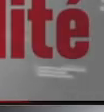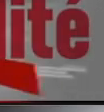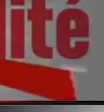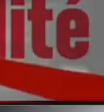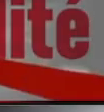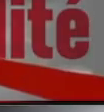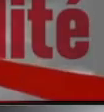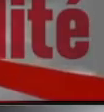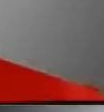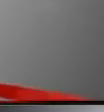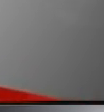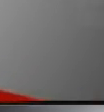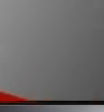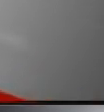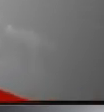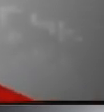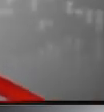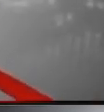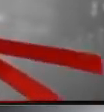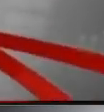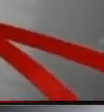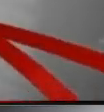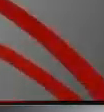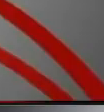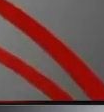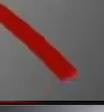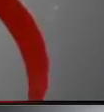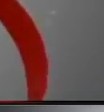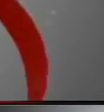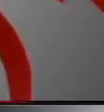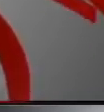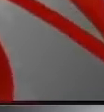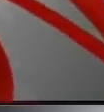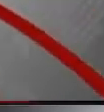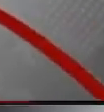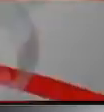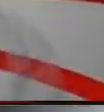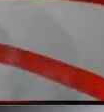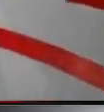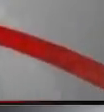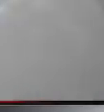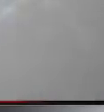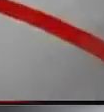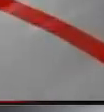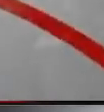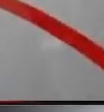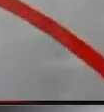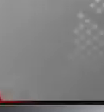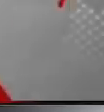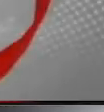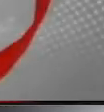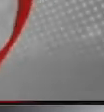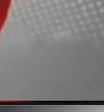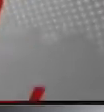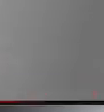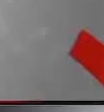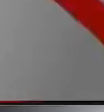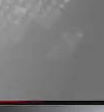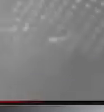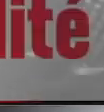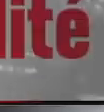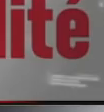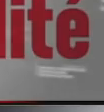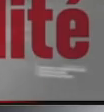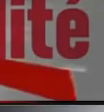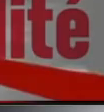lié. Parce que nous avons besoin de changement pour le pays d'Haïti. Le pays d'Haïti, c'est pour nous. Nous ne pouvons pas quitter les gens qui sont dans le pays Liban, dans le pays Syrie, pour détruire le pays, pour